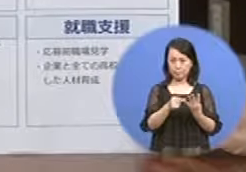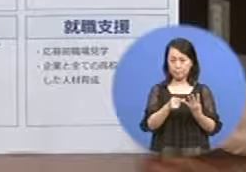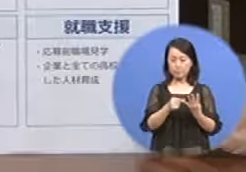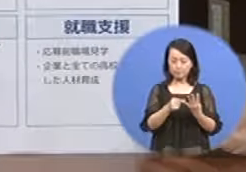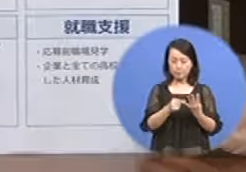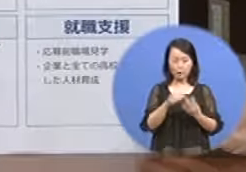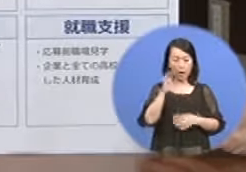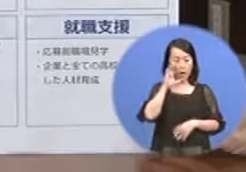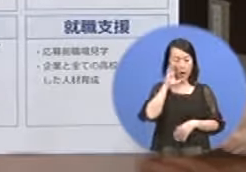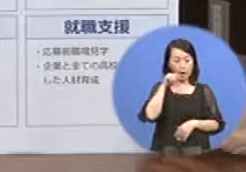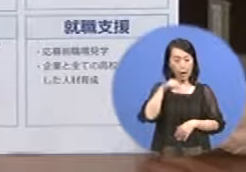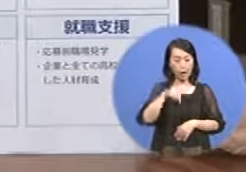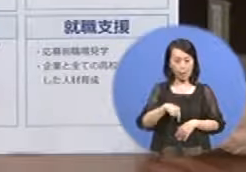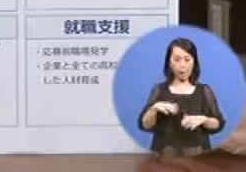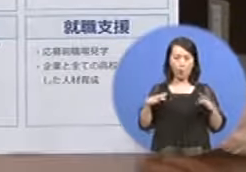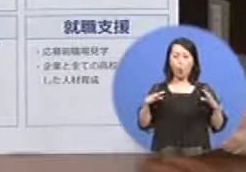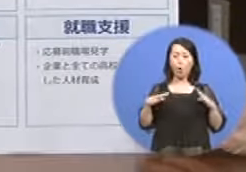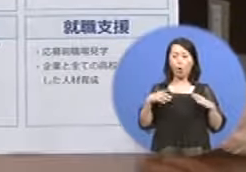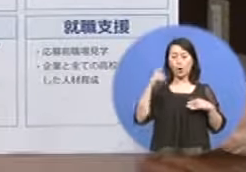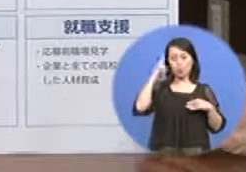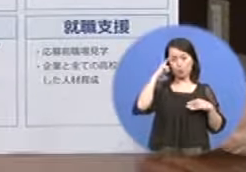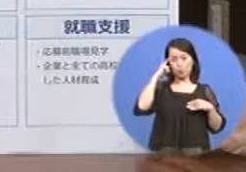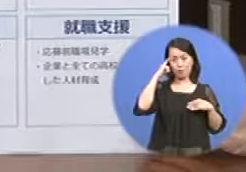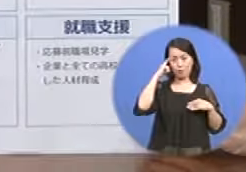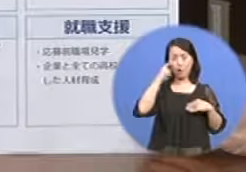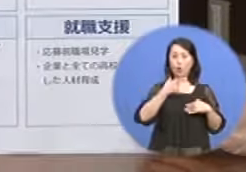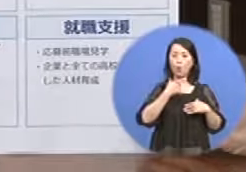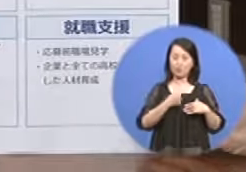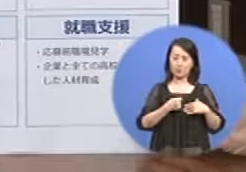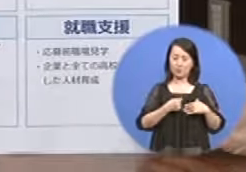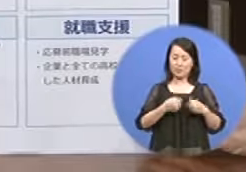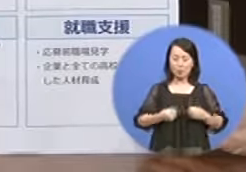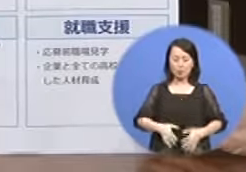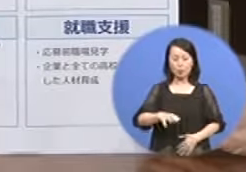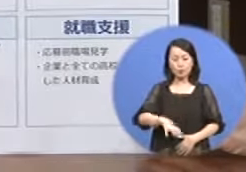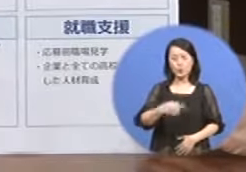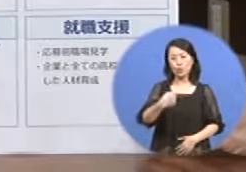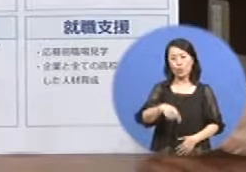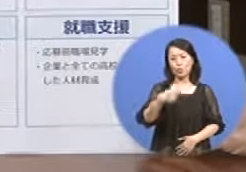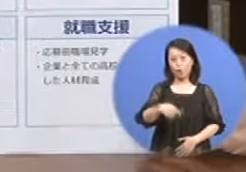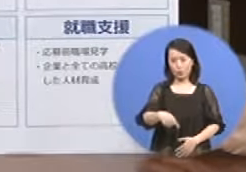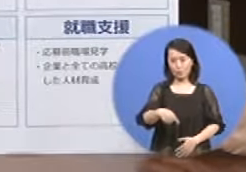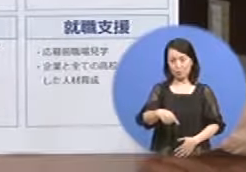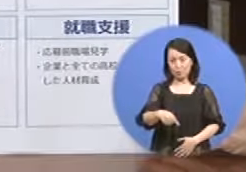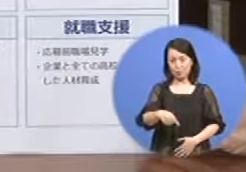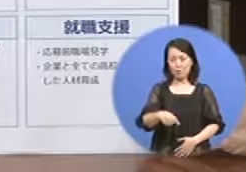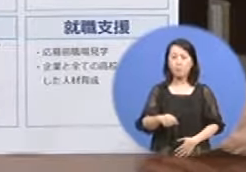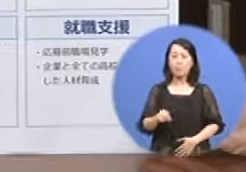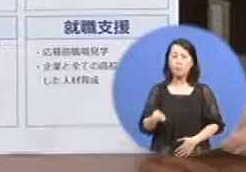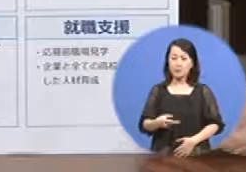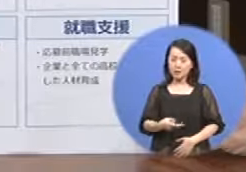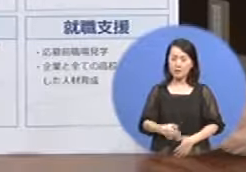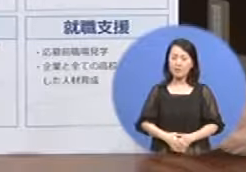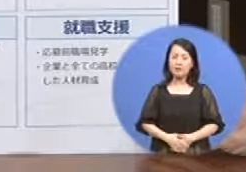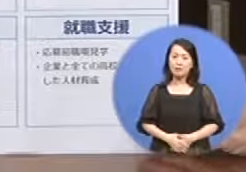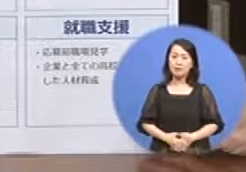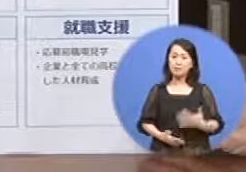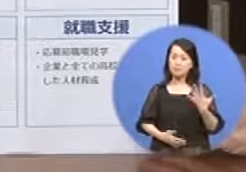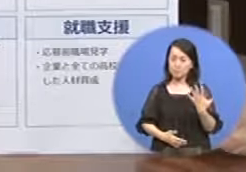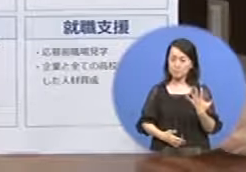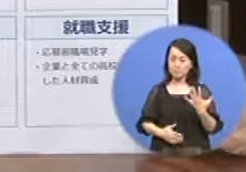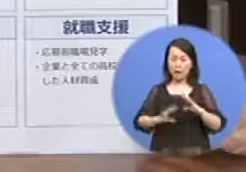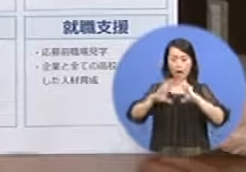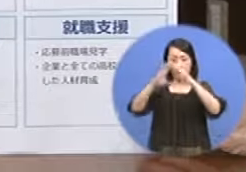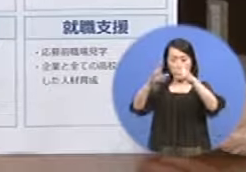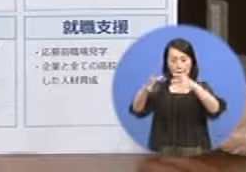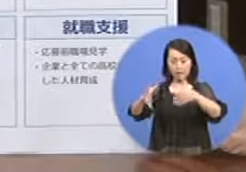山のことを誇りに思うためには共同教育も大事ですね。それ最近富にやっぱりその世界の中で